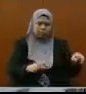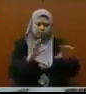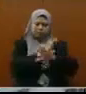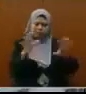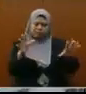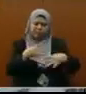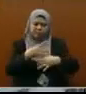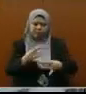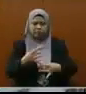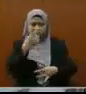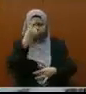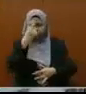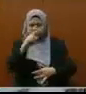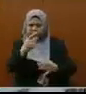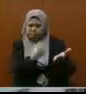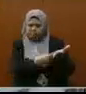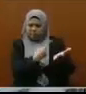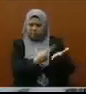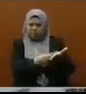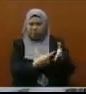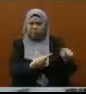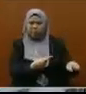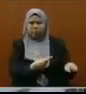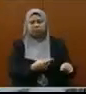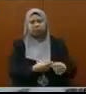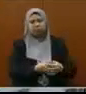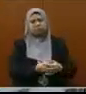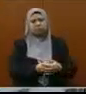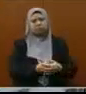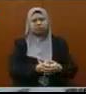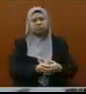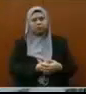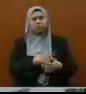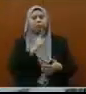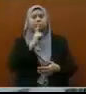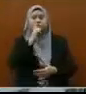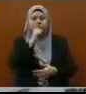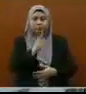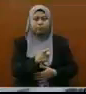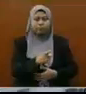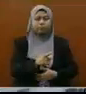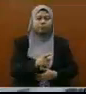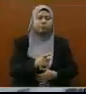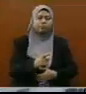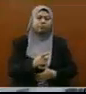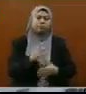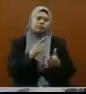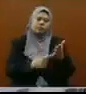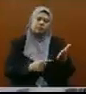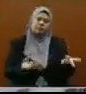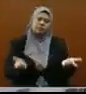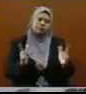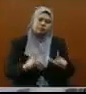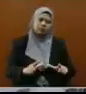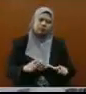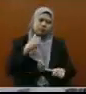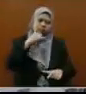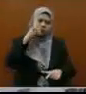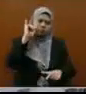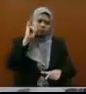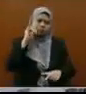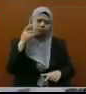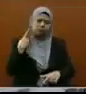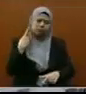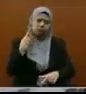serta dalam perbahasan belanjawan 2020. Sebenarnya apa yang berlaku, kita telah pun semalam mendengar